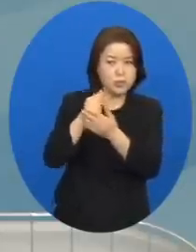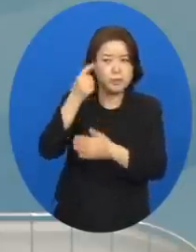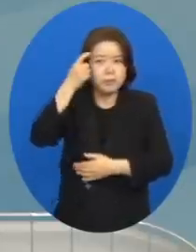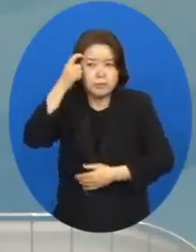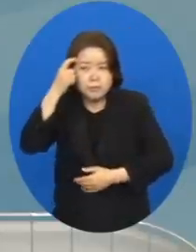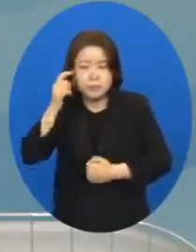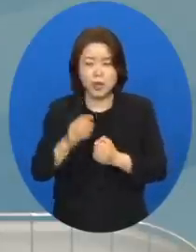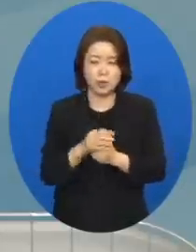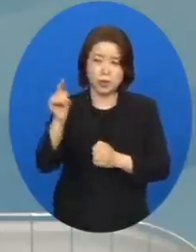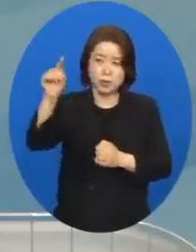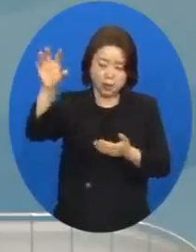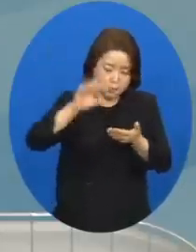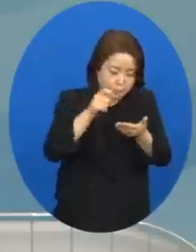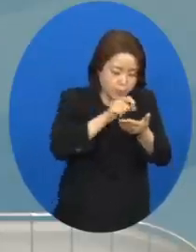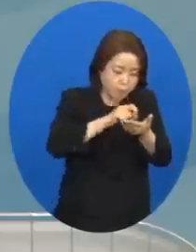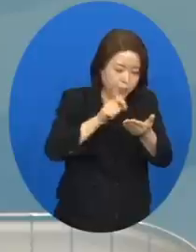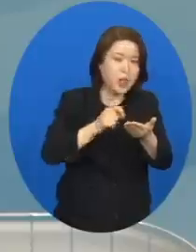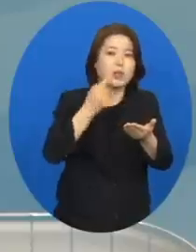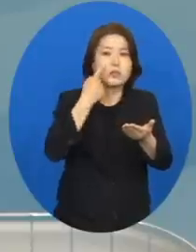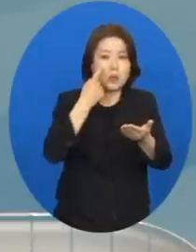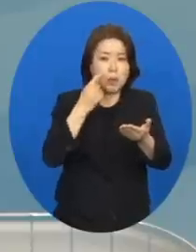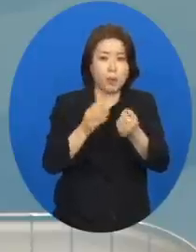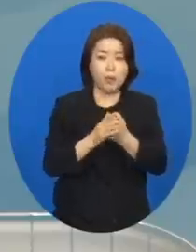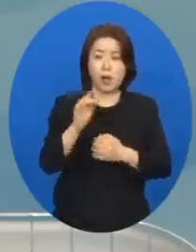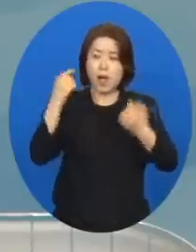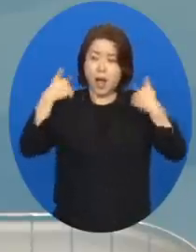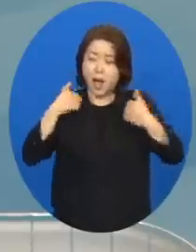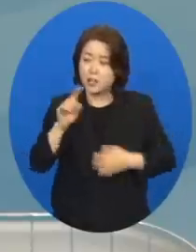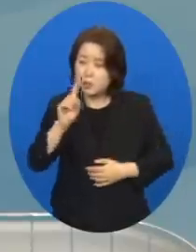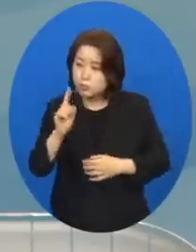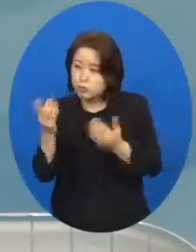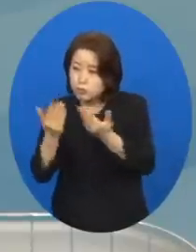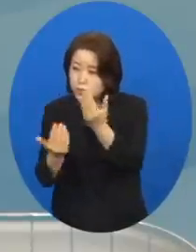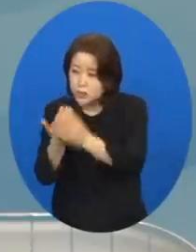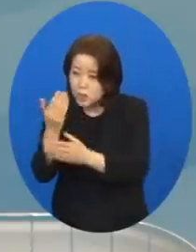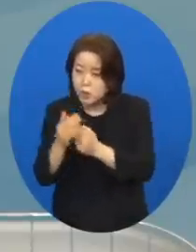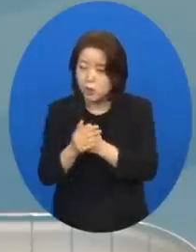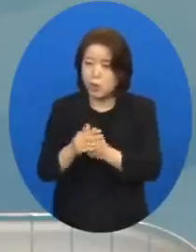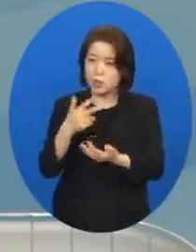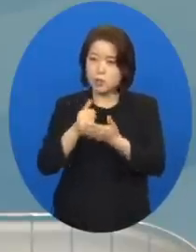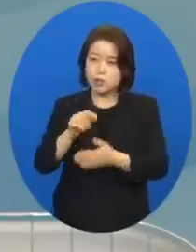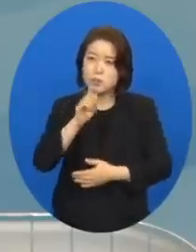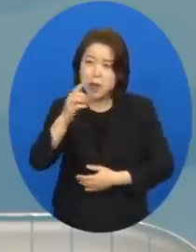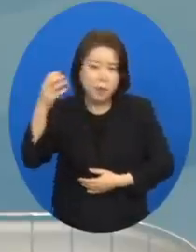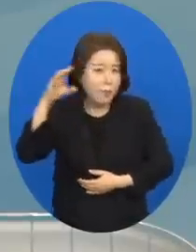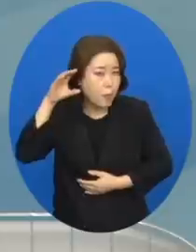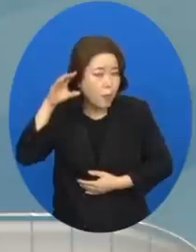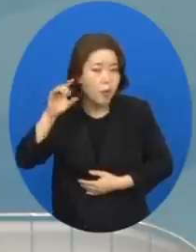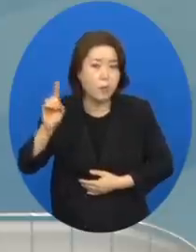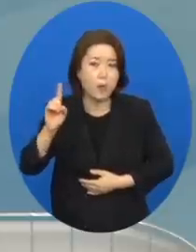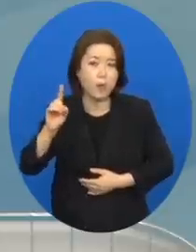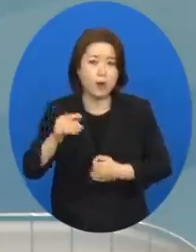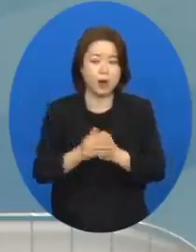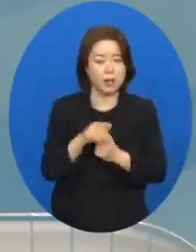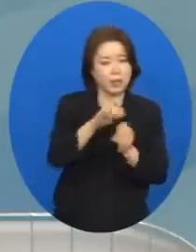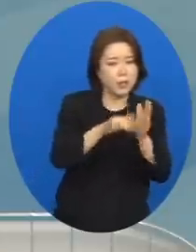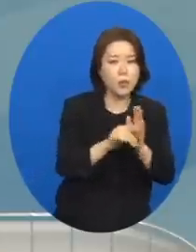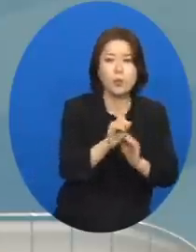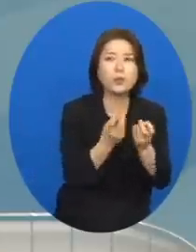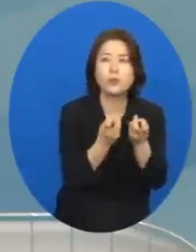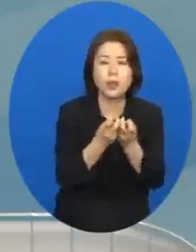매일 일기로 써보고 항상 무슨 일이나 주님이 뭐라고 말씀하시나, 이때는 어떻게 해야